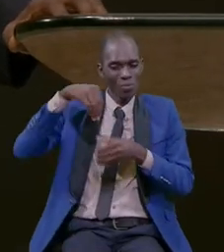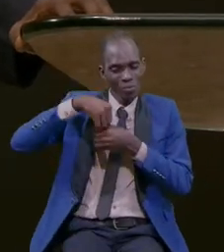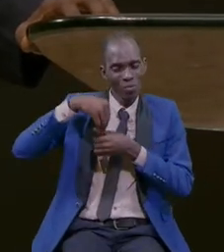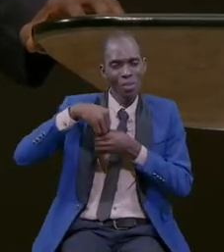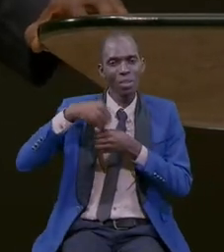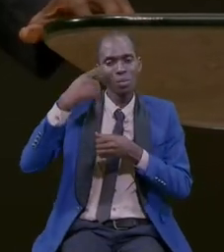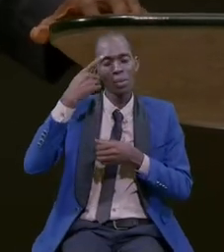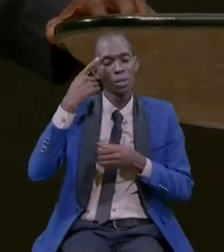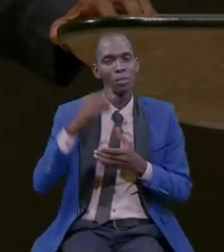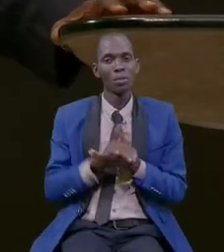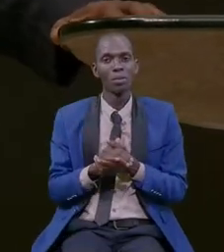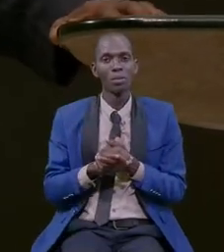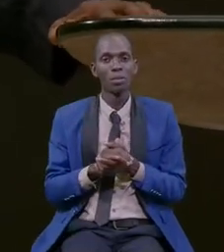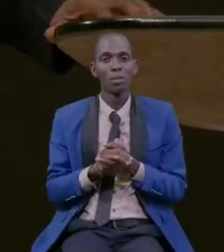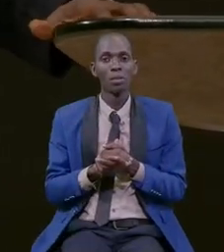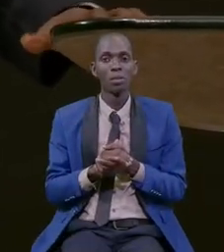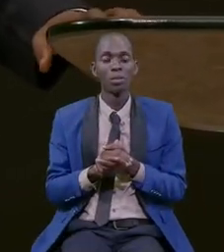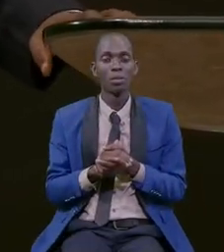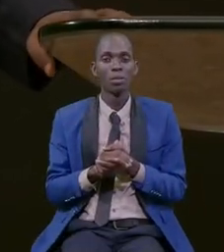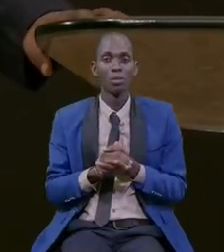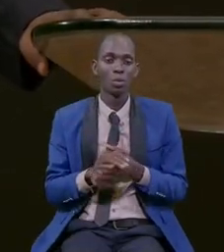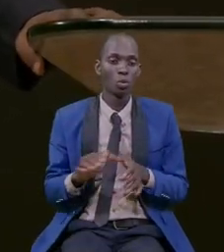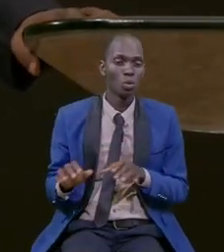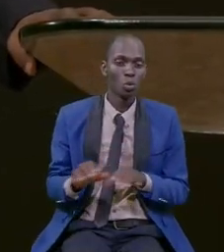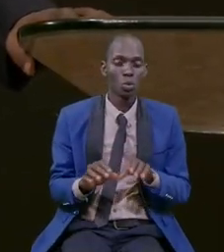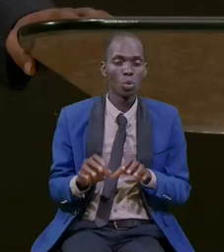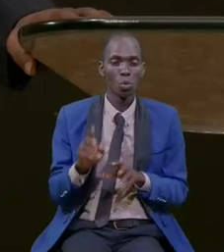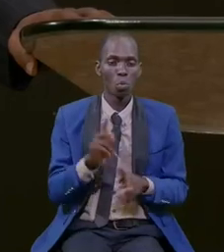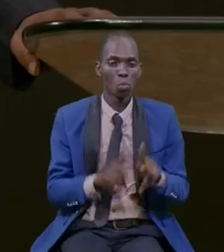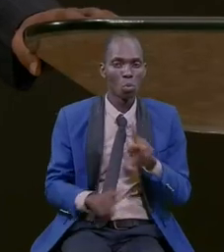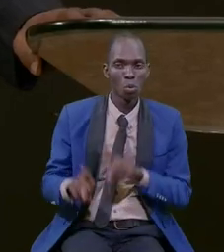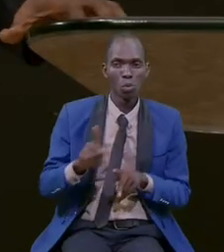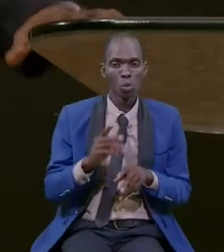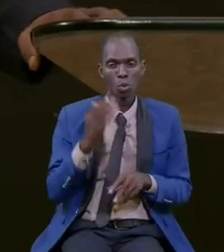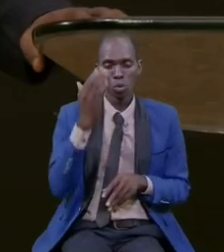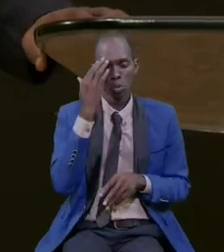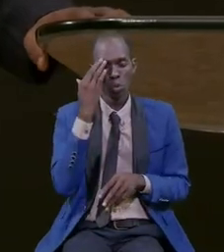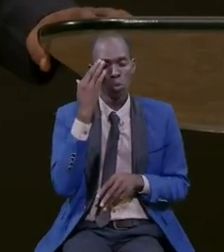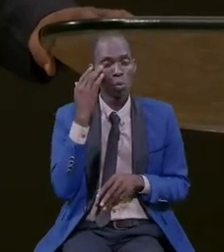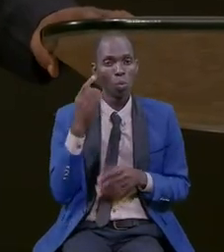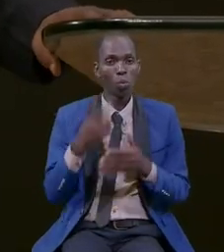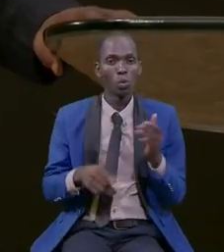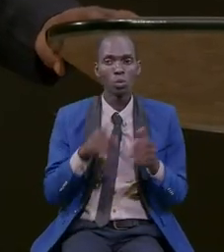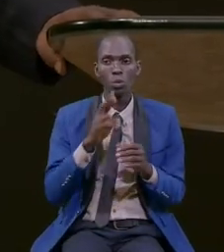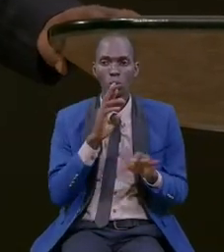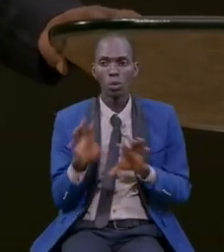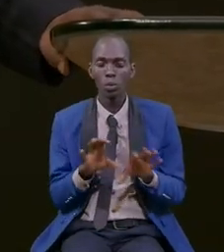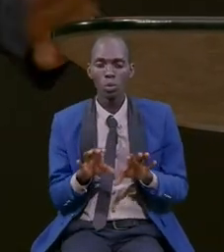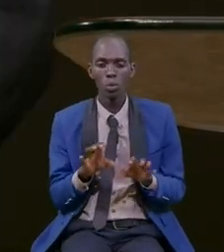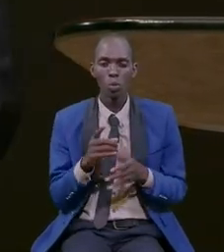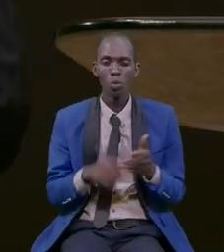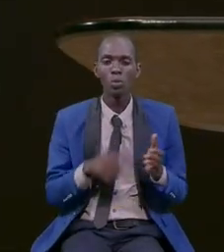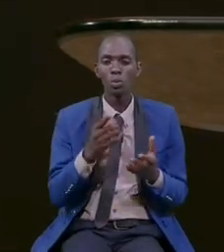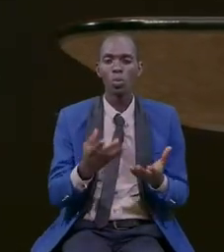intérieur est-ce que les gens vous connaissent quand ce que ce que vous courez après ce que vous faites ce que vous avez envie de